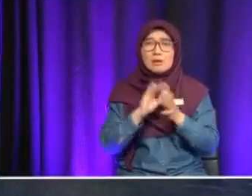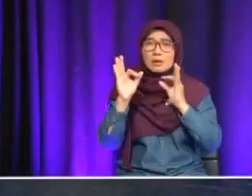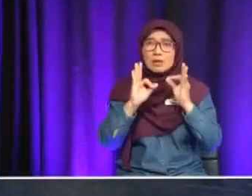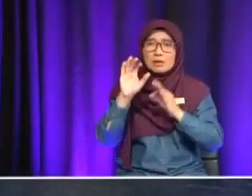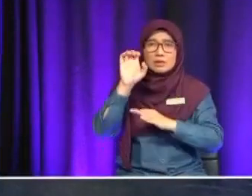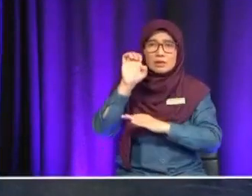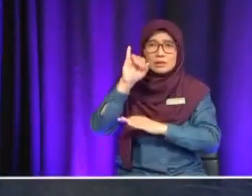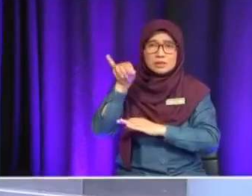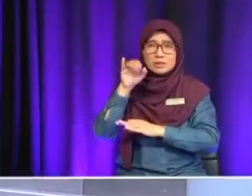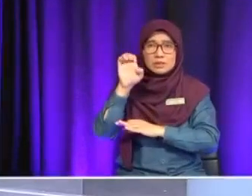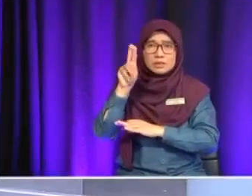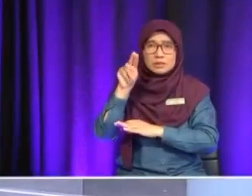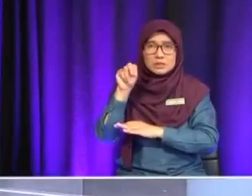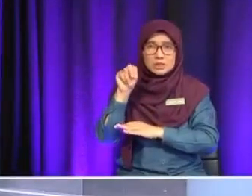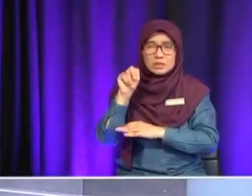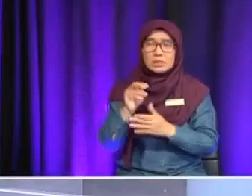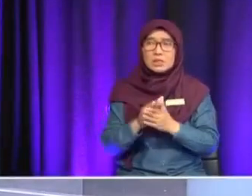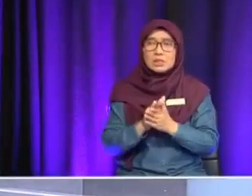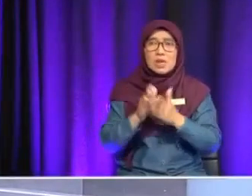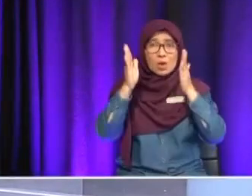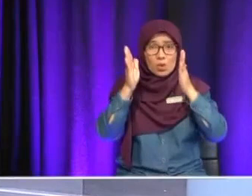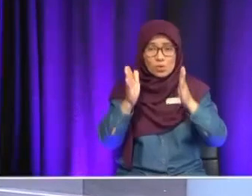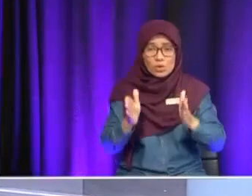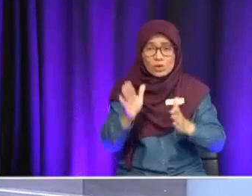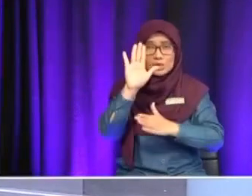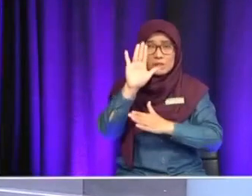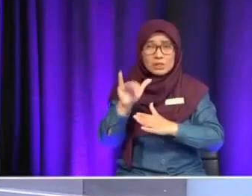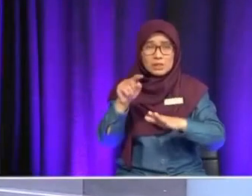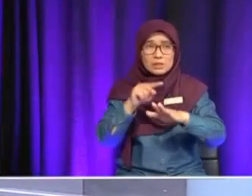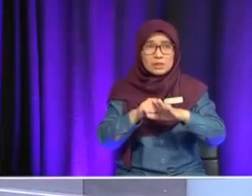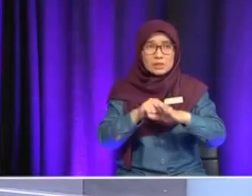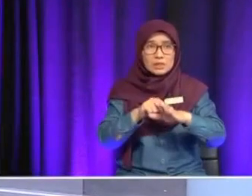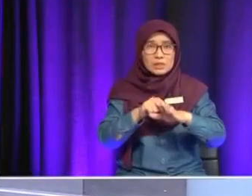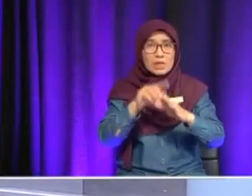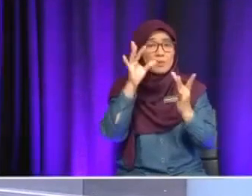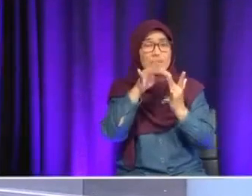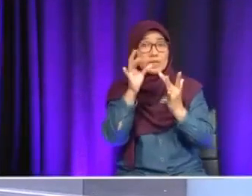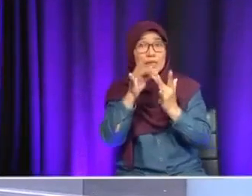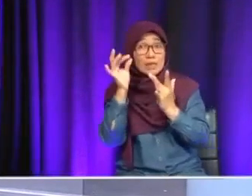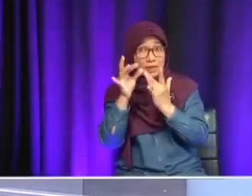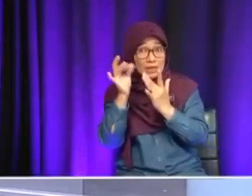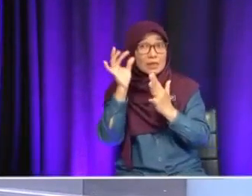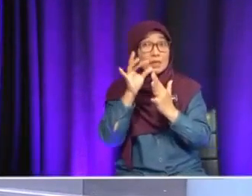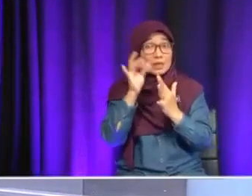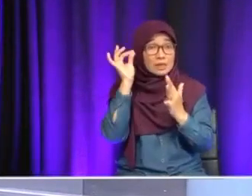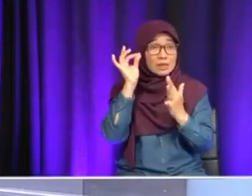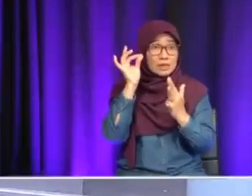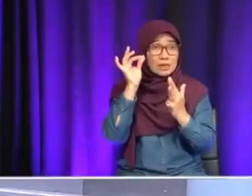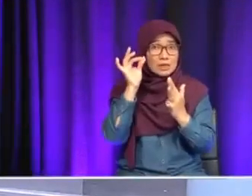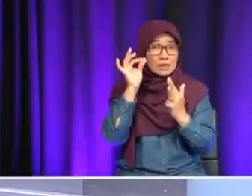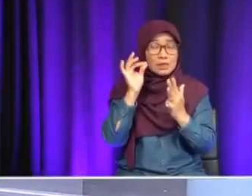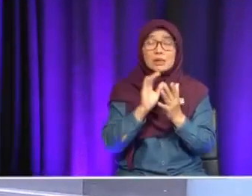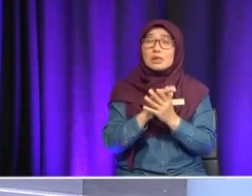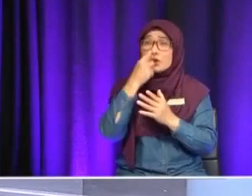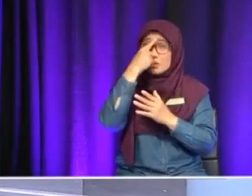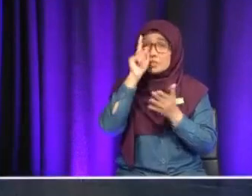Kalau saya faham tentang ejen ni, mereka yang dilantik. Boleh ke? Boleh ke? Ya, betul lah tu. Mereka yang dilantik. Nak lantik